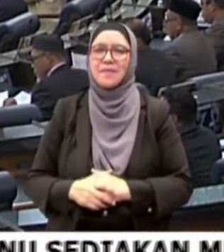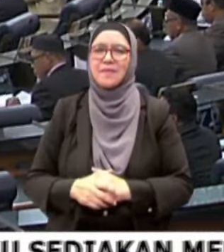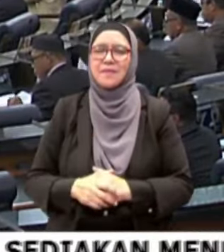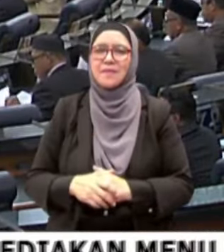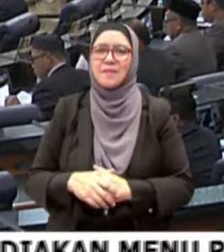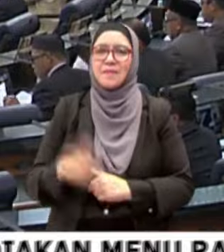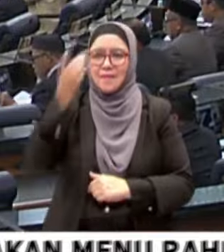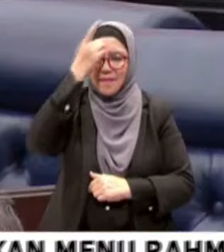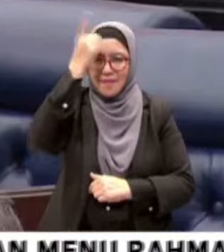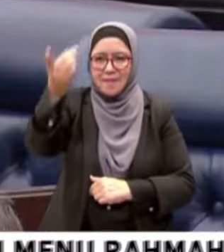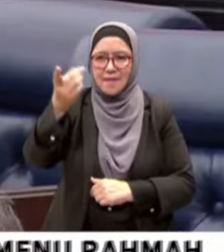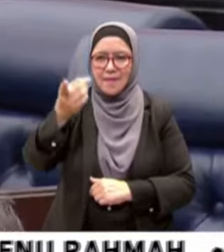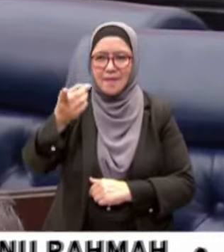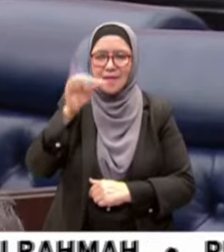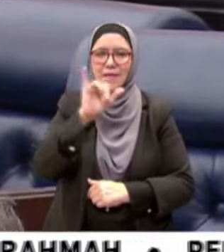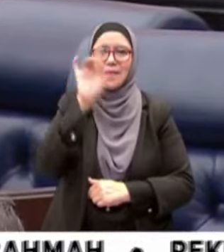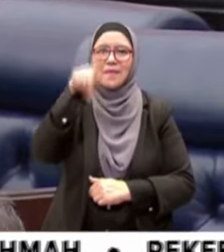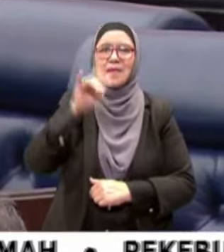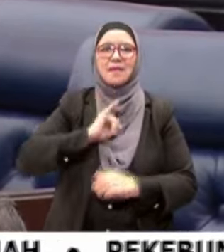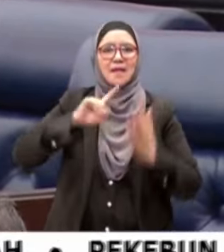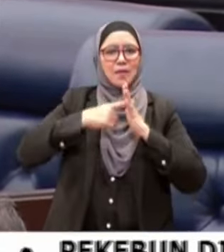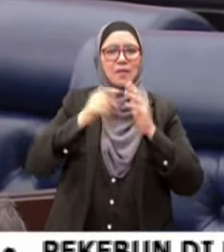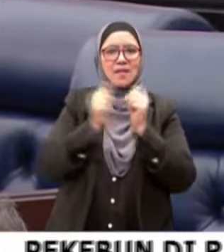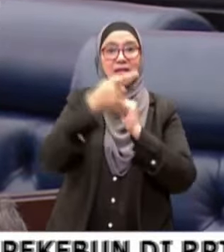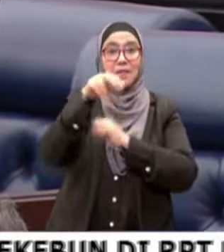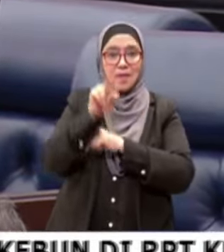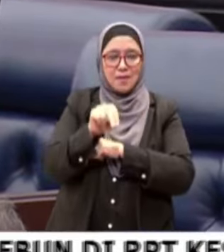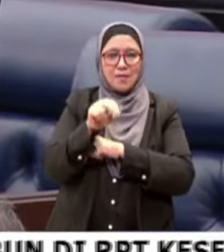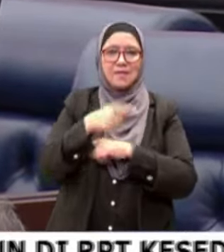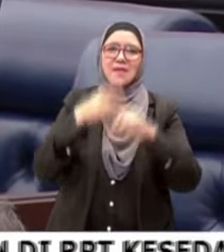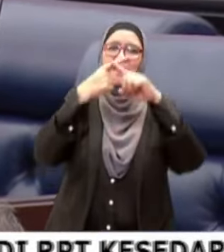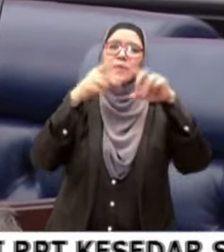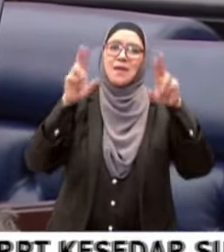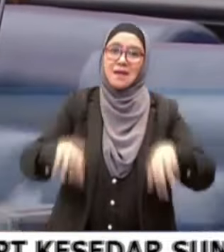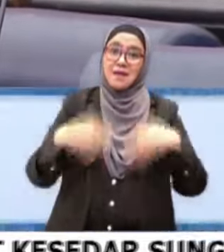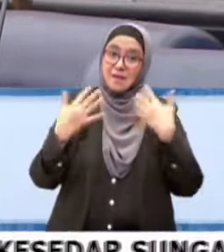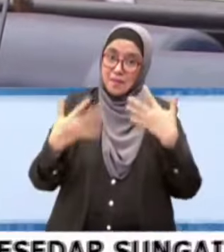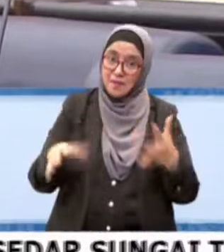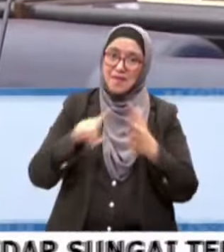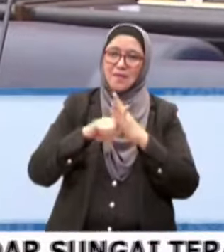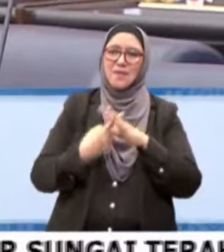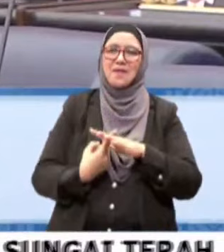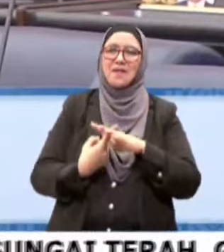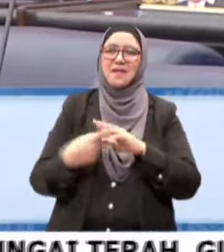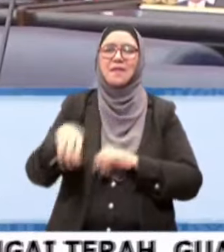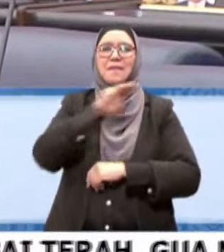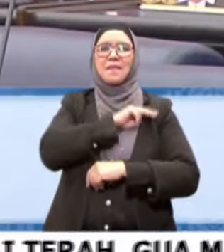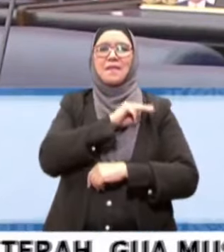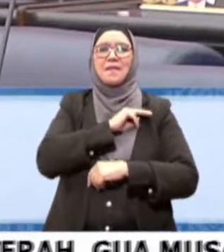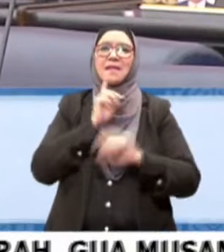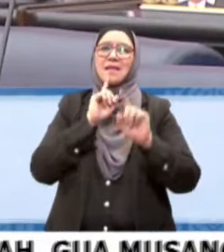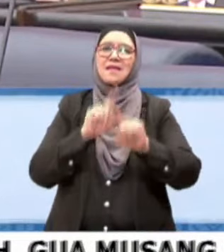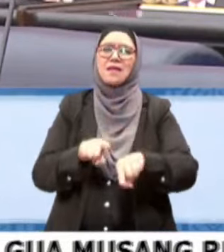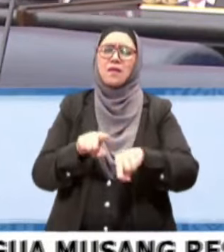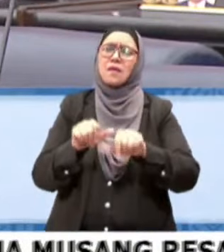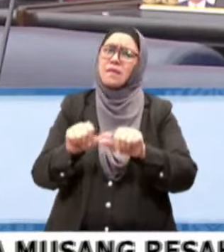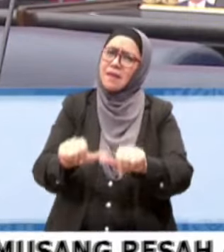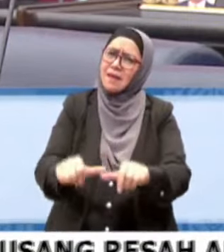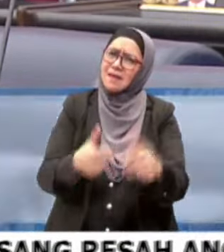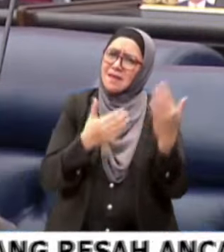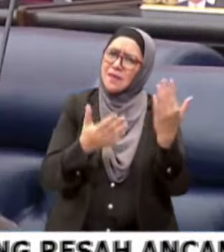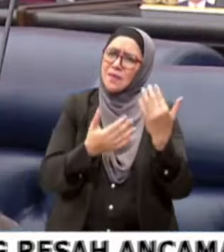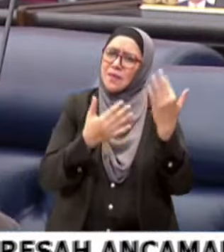t pantun dewan Rakyat sudah Bermula menteri yang menjawab masih ditunggu